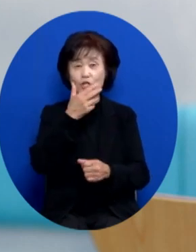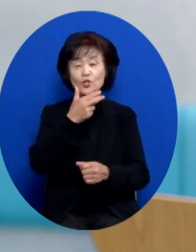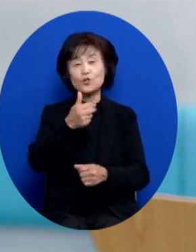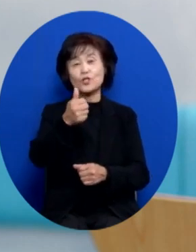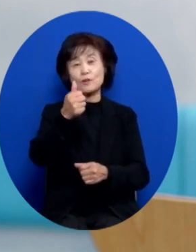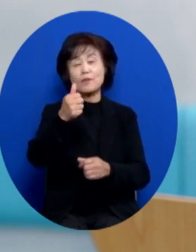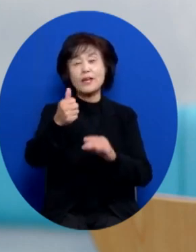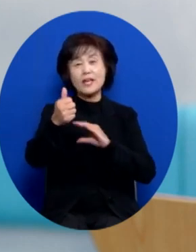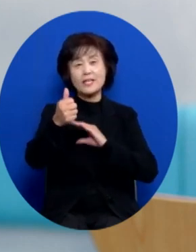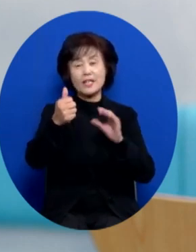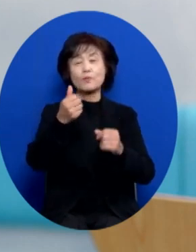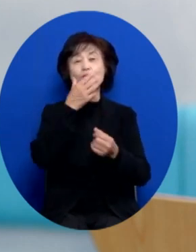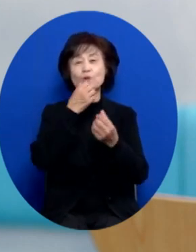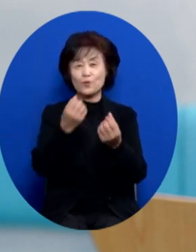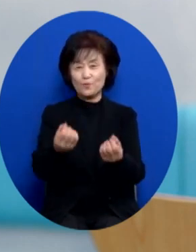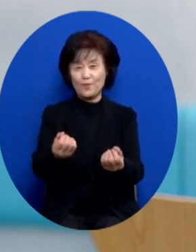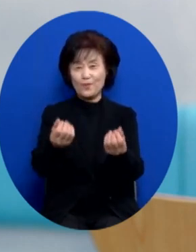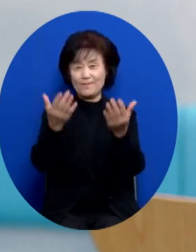이름으로 축복합니다.